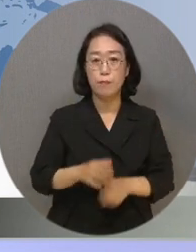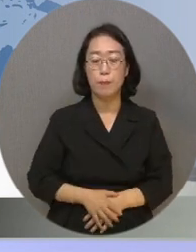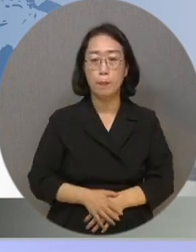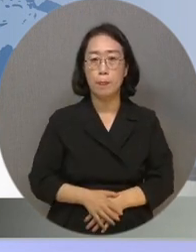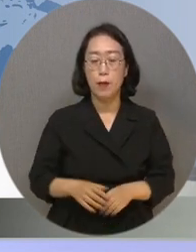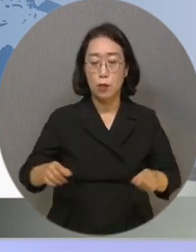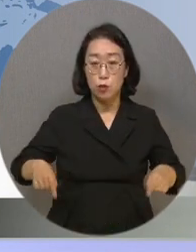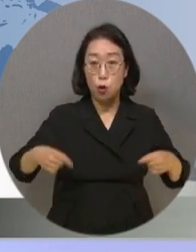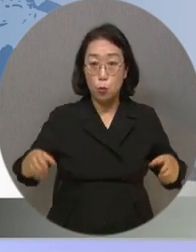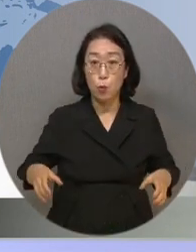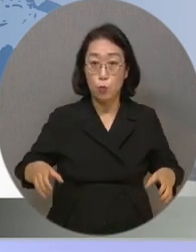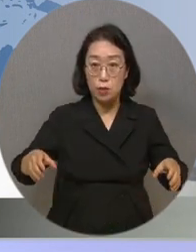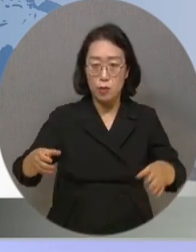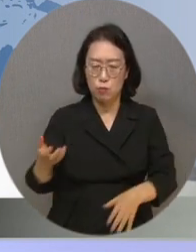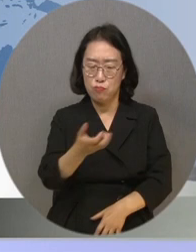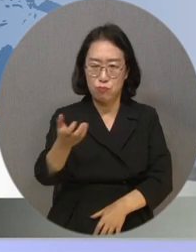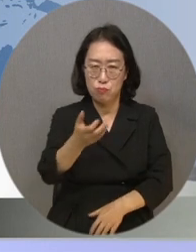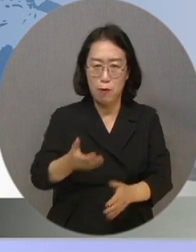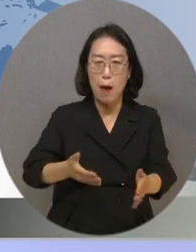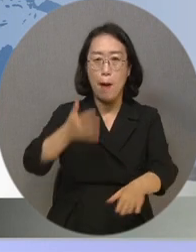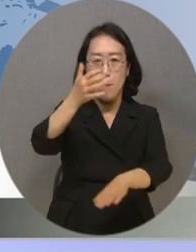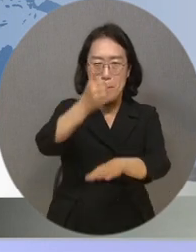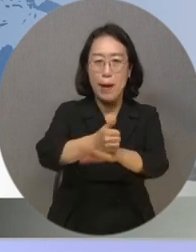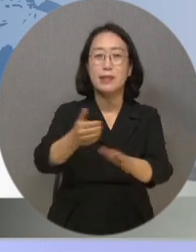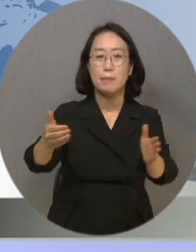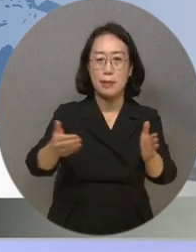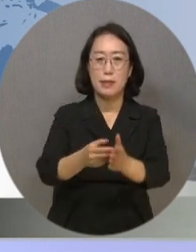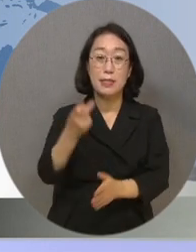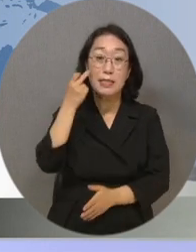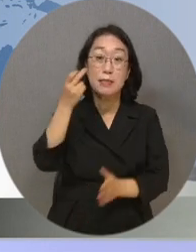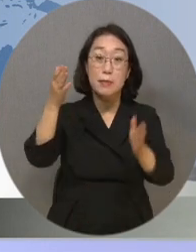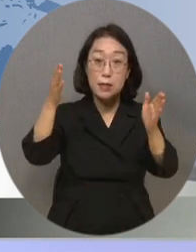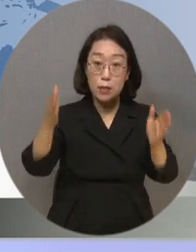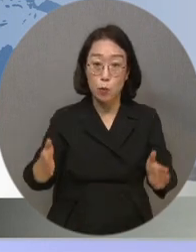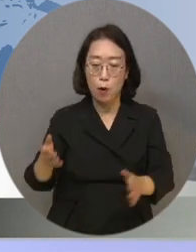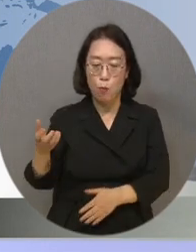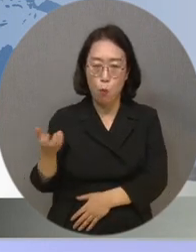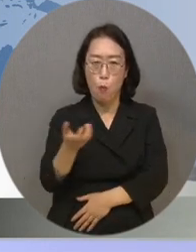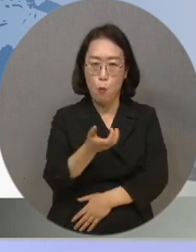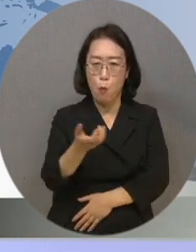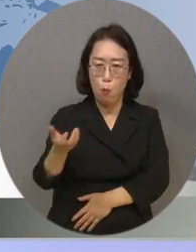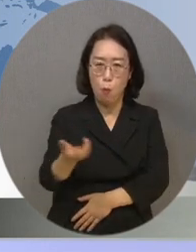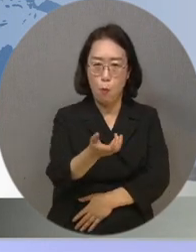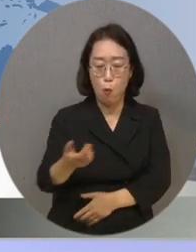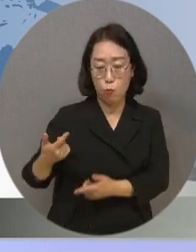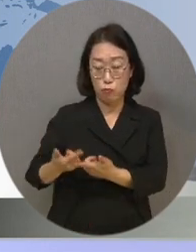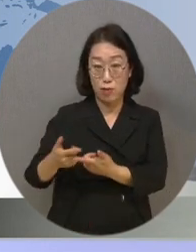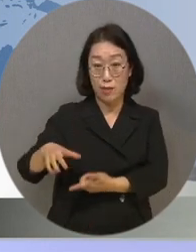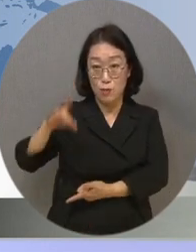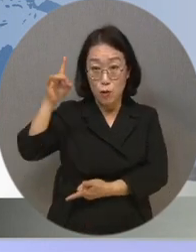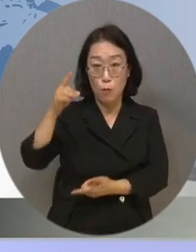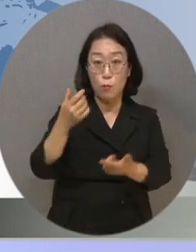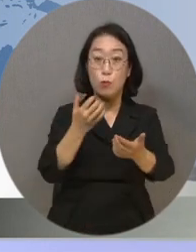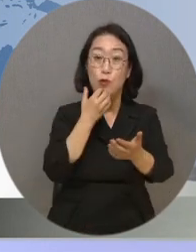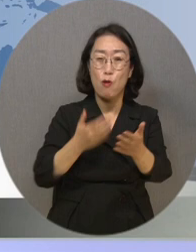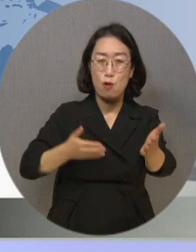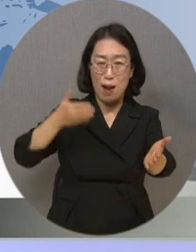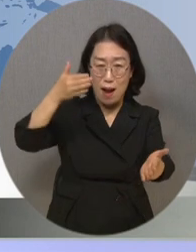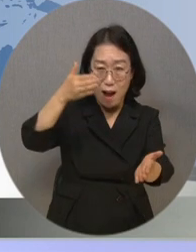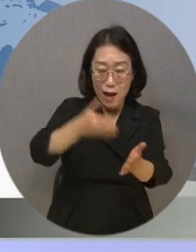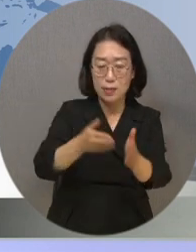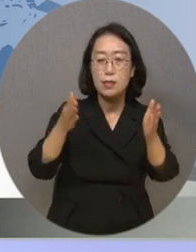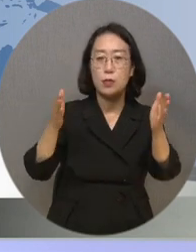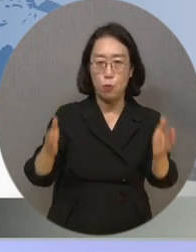체어 국토종단이 막을 내렸습니다. 12일이라는 시간 동안 펼쳐진 부산에서 서울까지